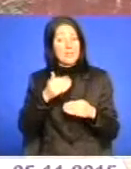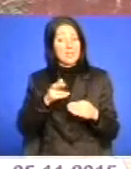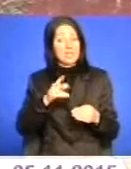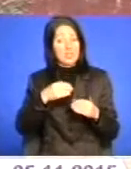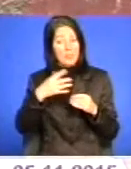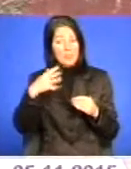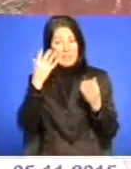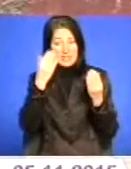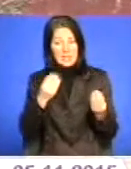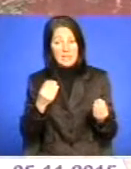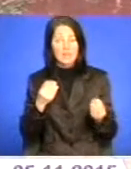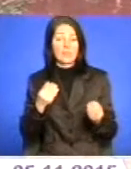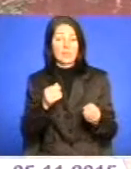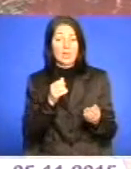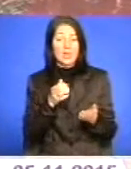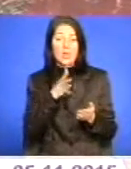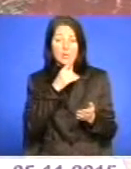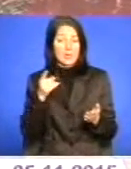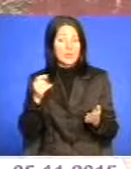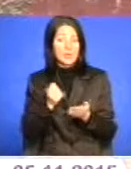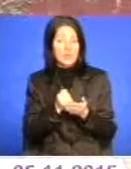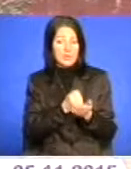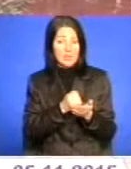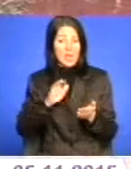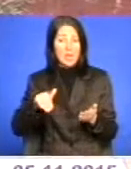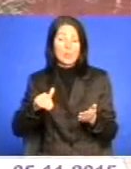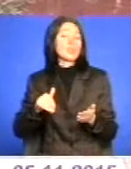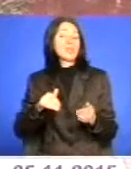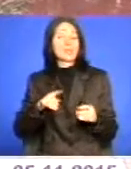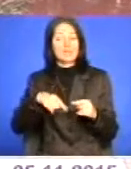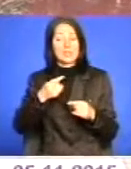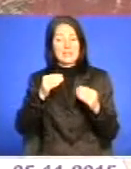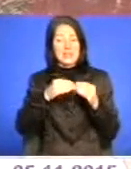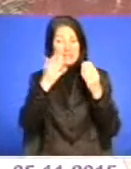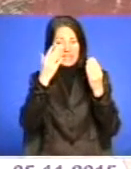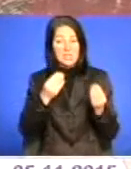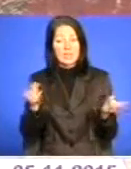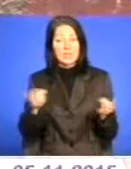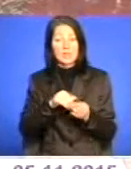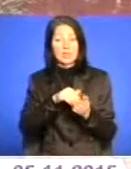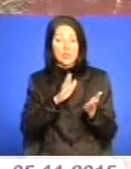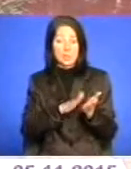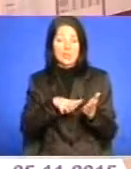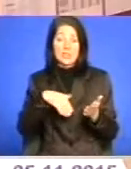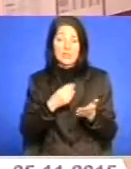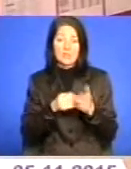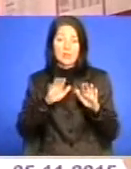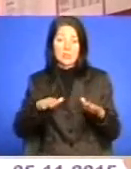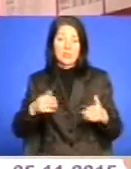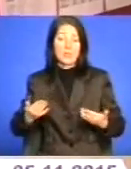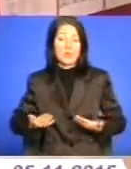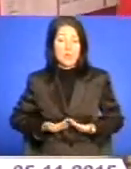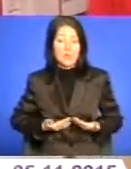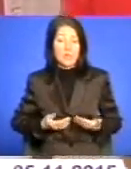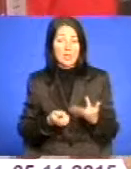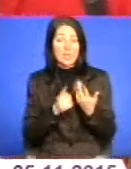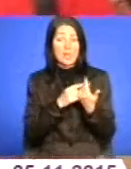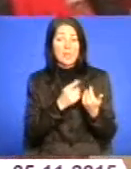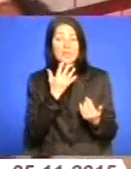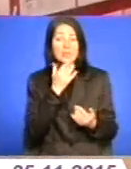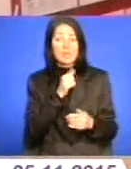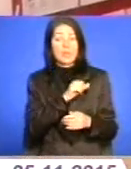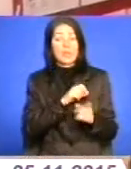відповідно, після отримання посвідки, не пізніше, ніж через 10 днів, іноземець зобов'язаний зареєструвати своє місце проживання. Найбільше іноземних студентів